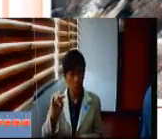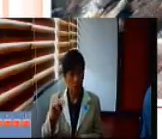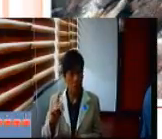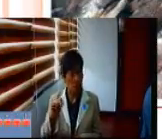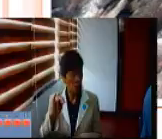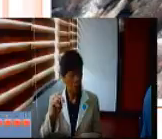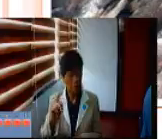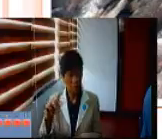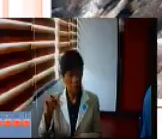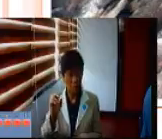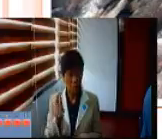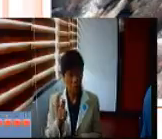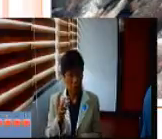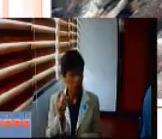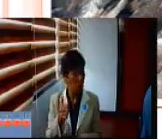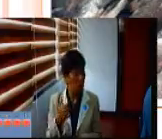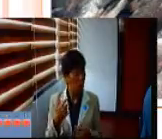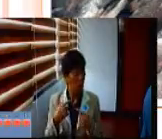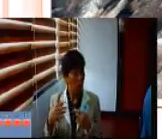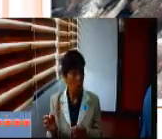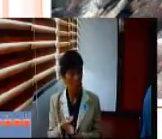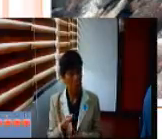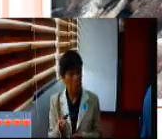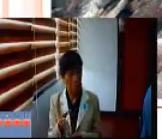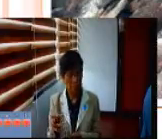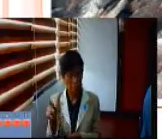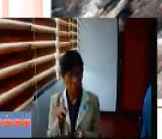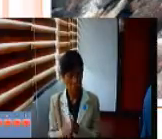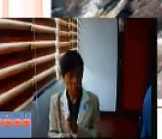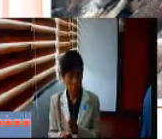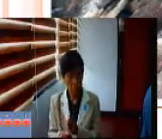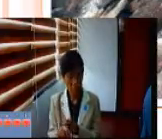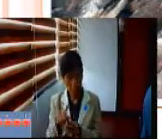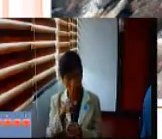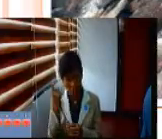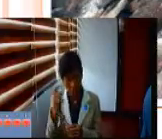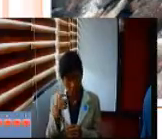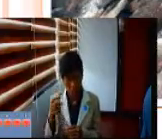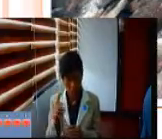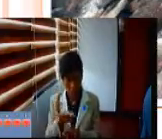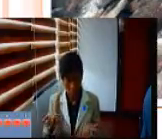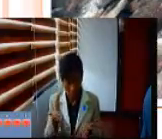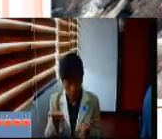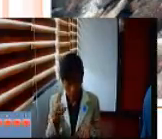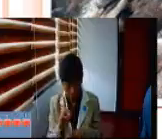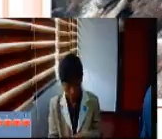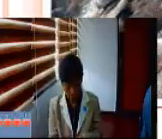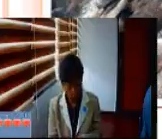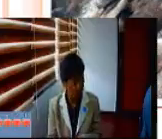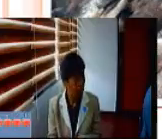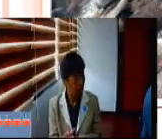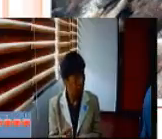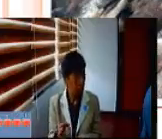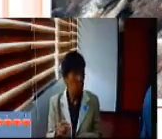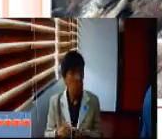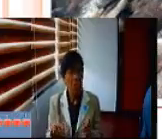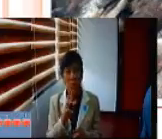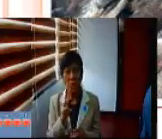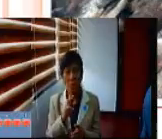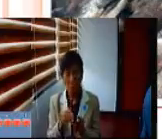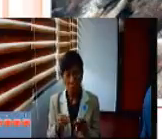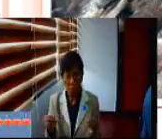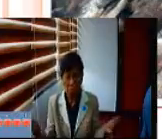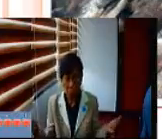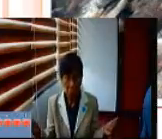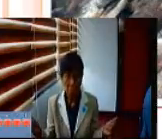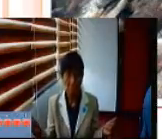Magat Dam. It's basically because lumangoy nga pababa yung isda, naubos naman yung tubig. Kasi nawala